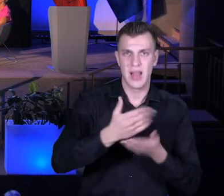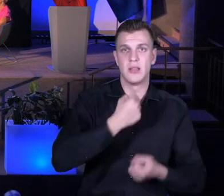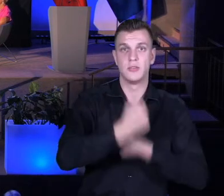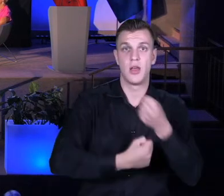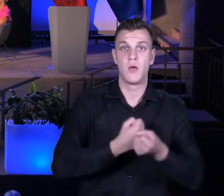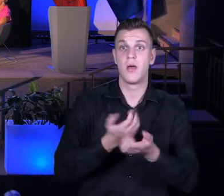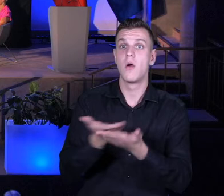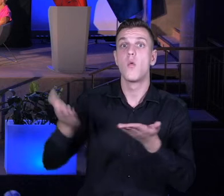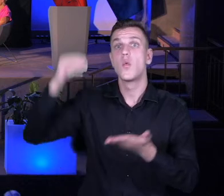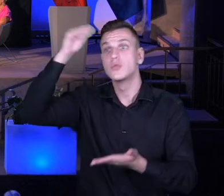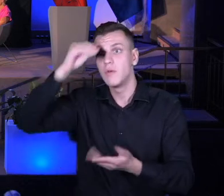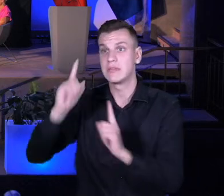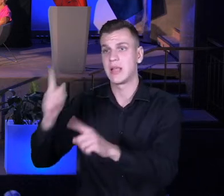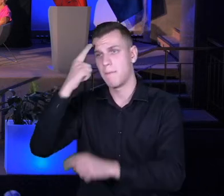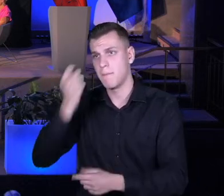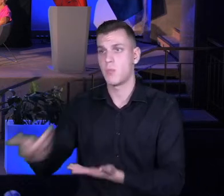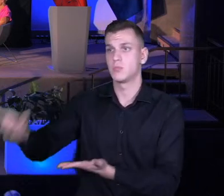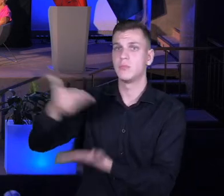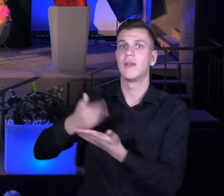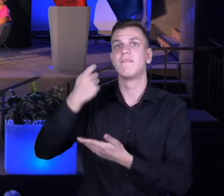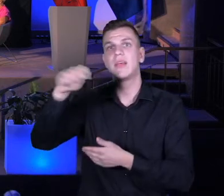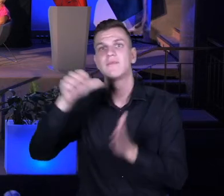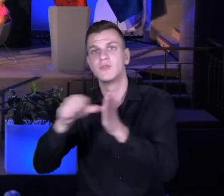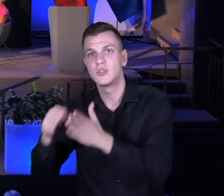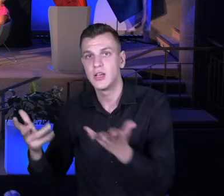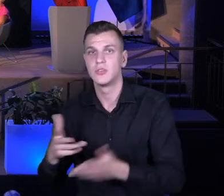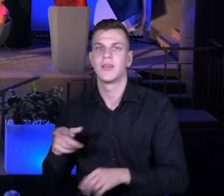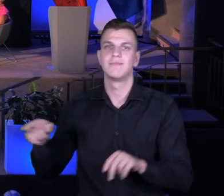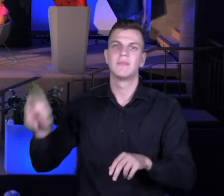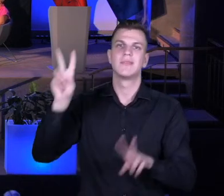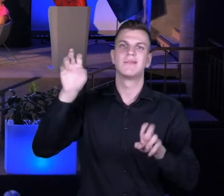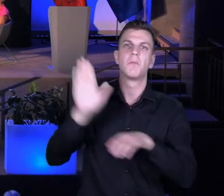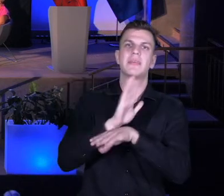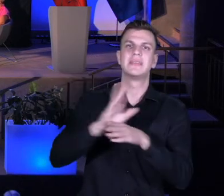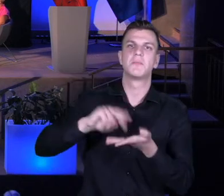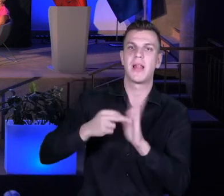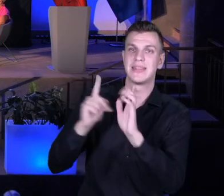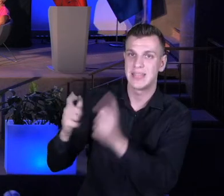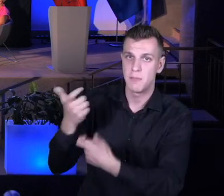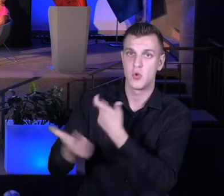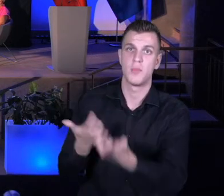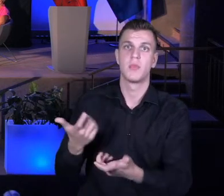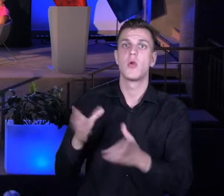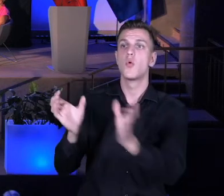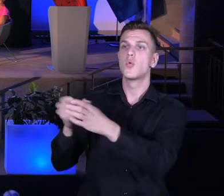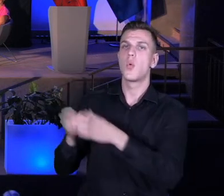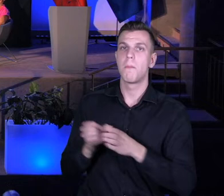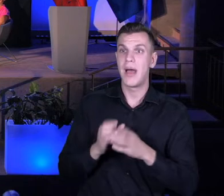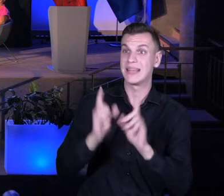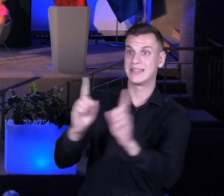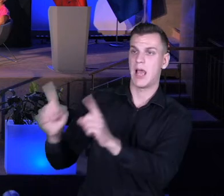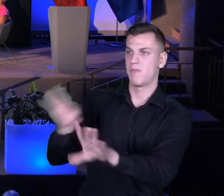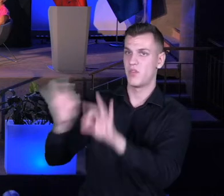sami wymyślają, gdzie chcą pojechać na wycieczkę, sami tworzą biznesplany, sami dzielą się w grupy, żeby przekonać potem kolegów i